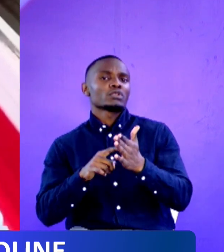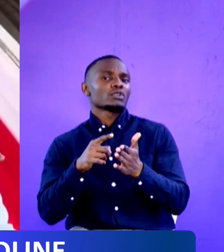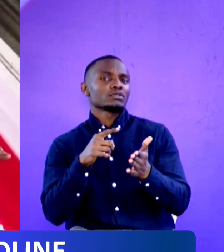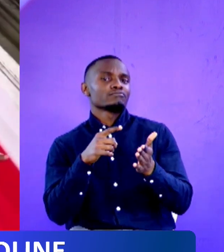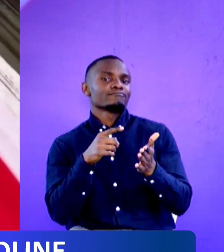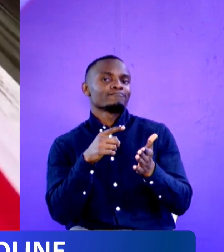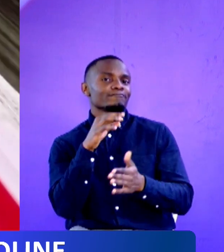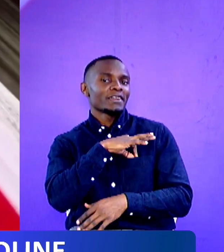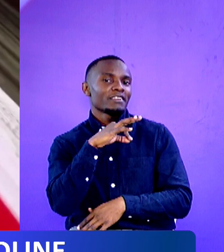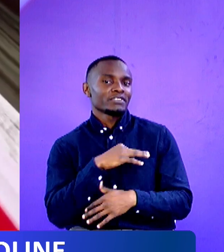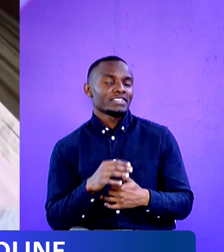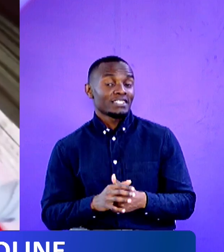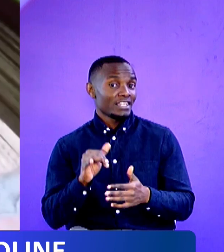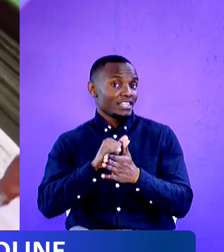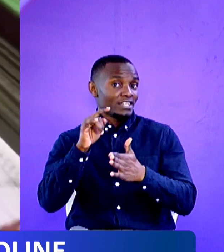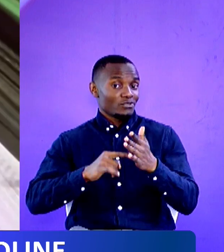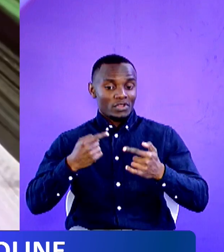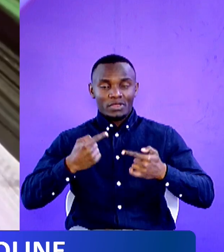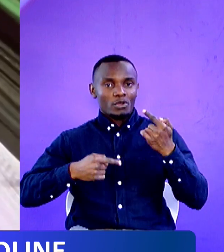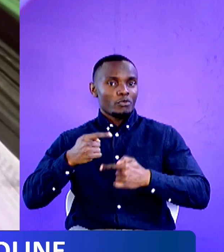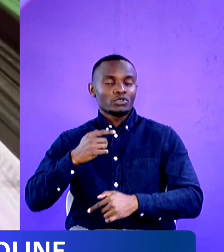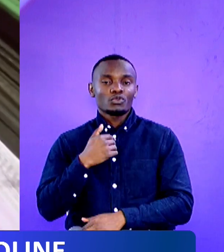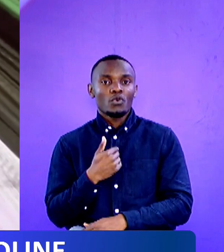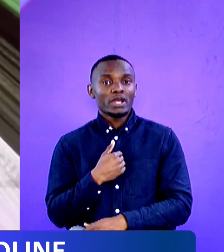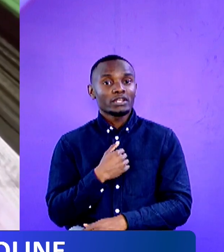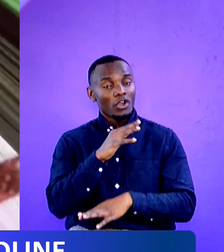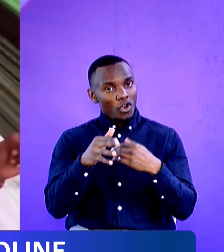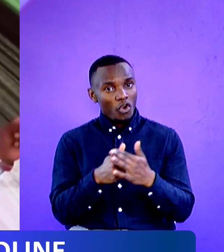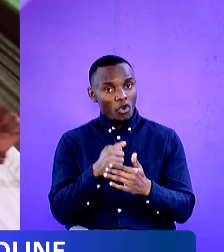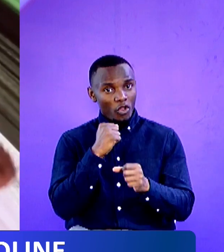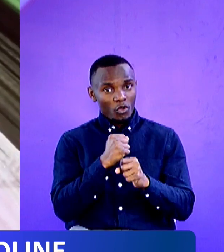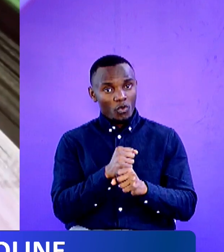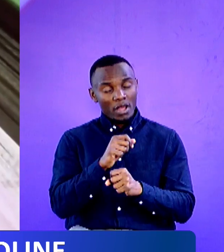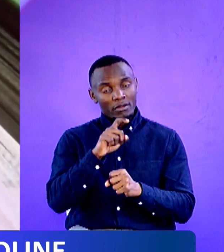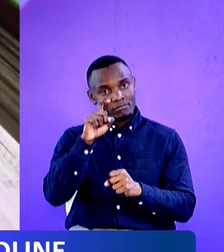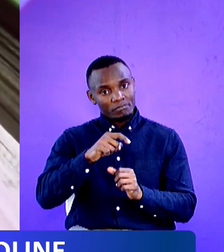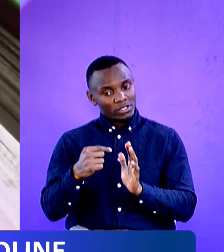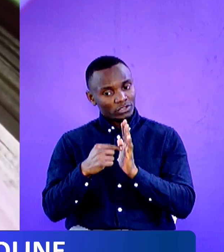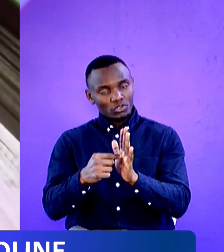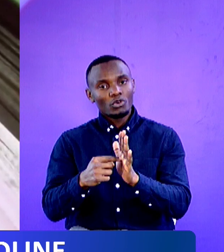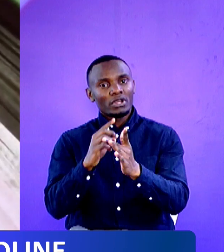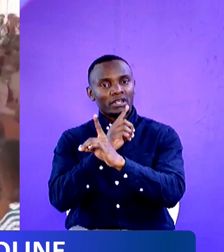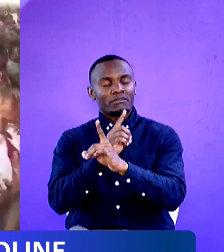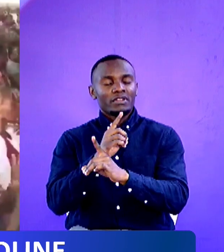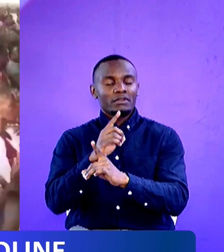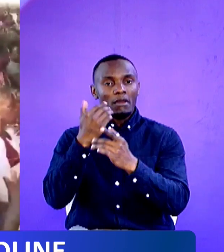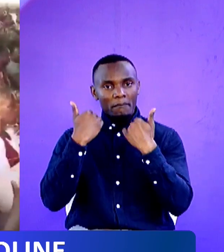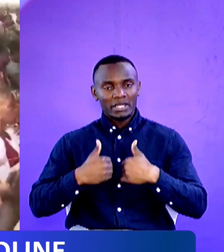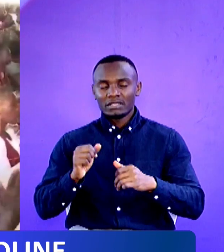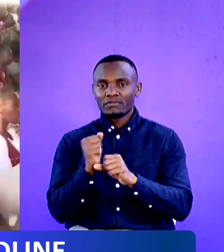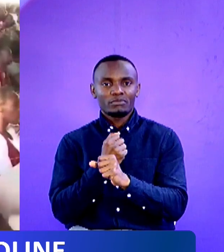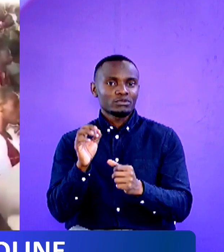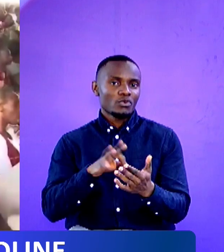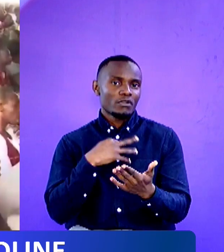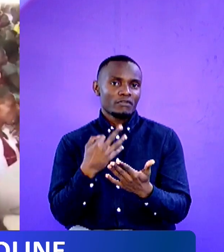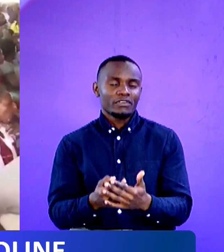ndio mashindano tunataka? Kila mtu ajitetee na kazi yake. Mimi nitajitetea. Mimi siwezi anguka mtihani.